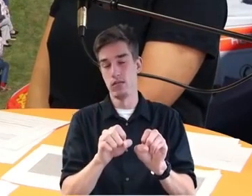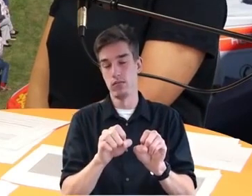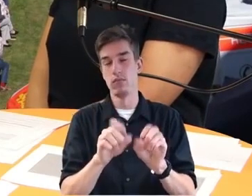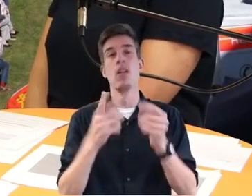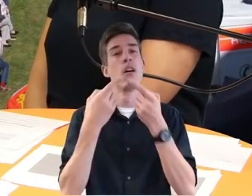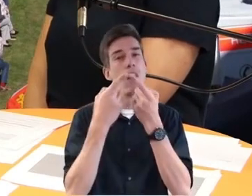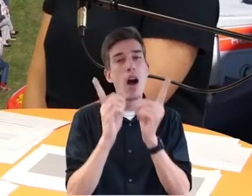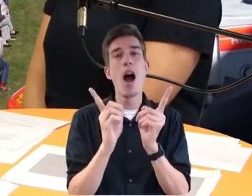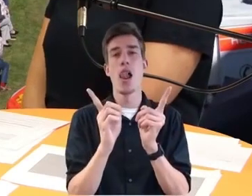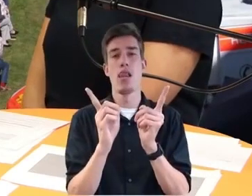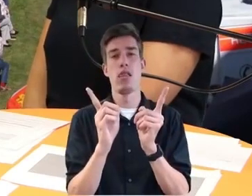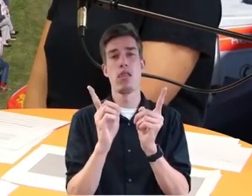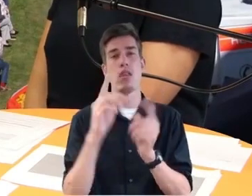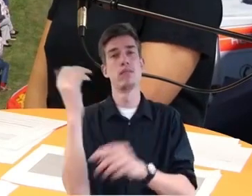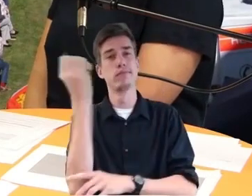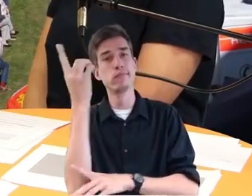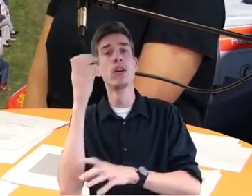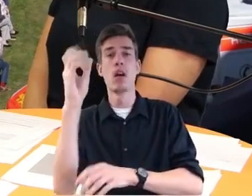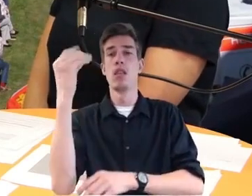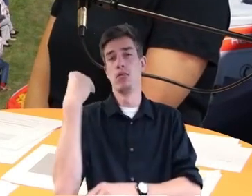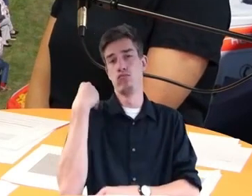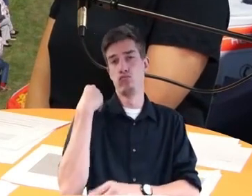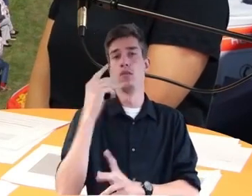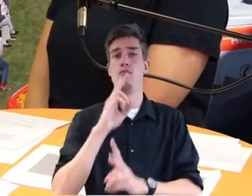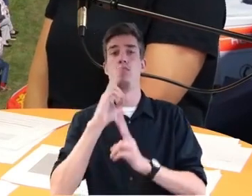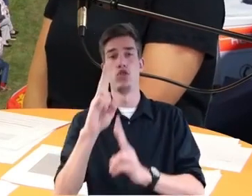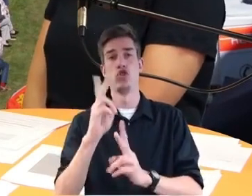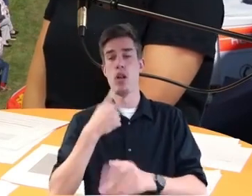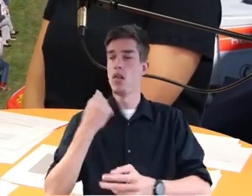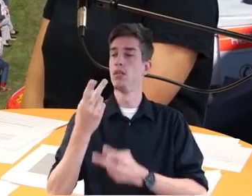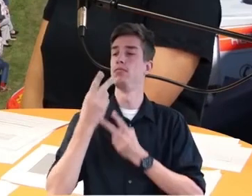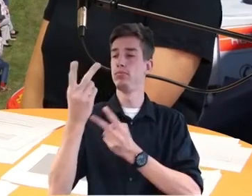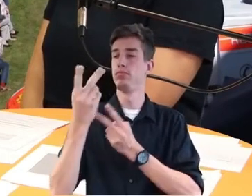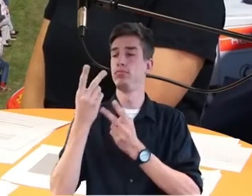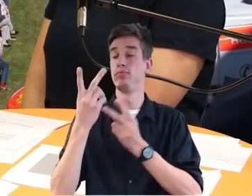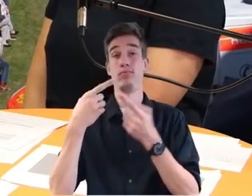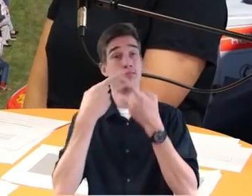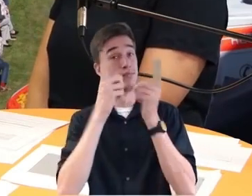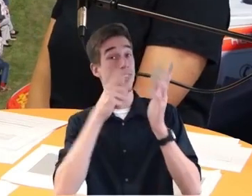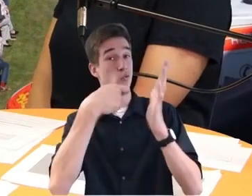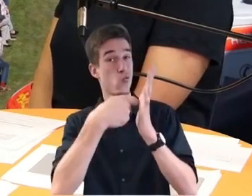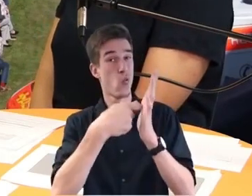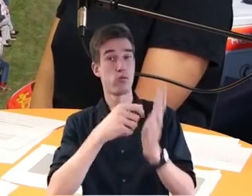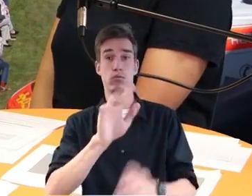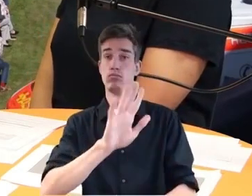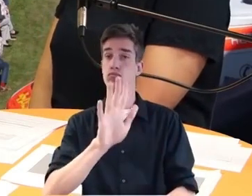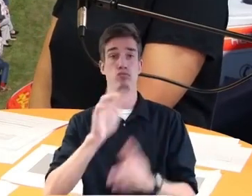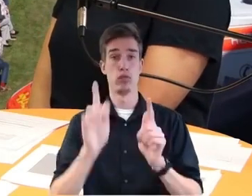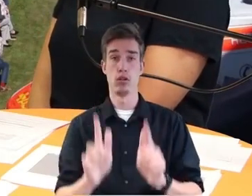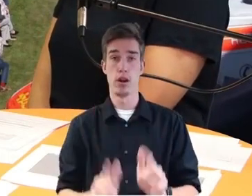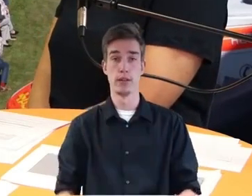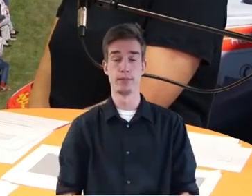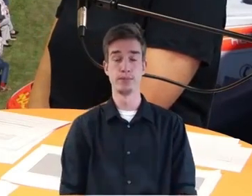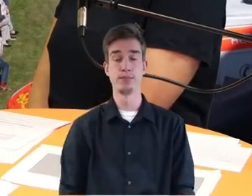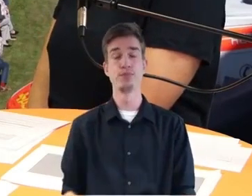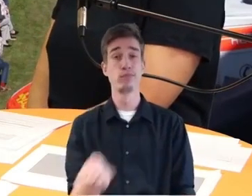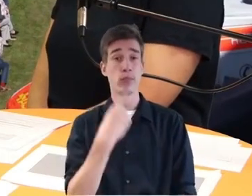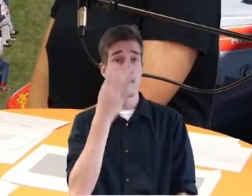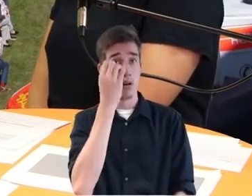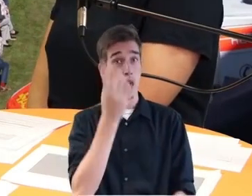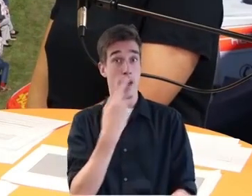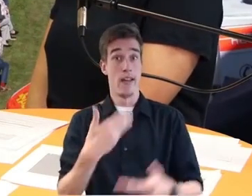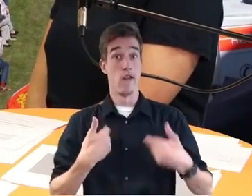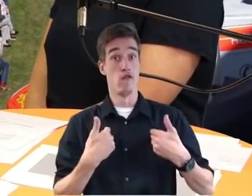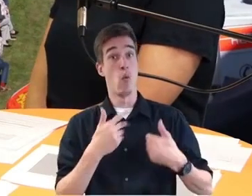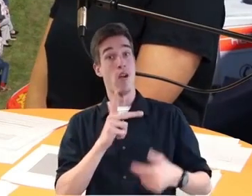Alle Wehren können das bestellen und können das nutzen. Es entstehen für sie keine Kosten und wir würden uns sogar freuen,